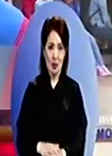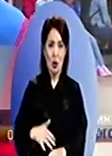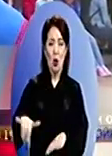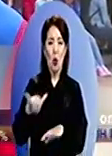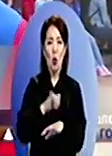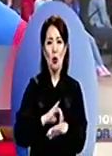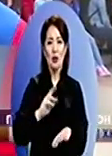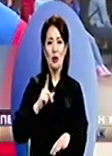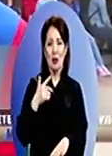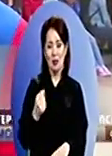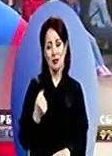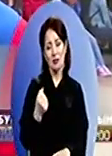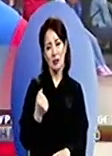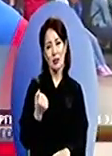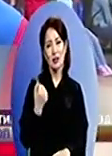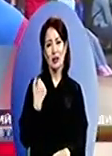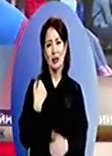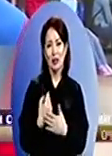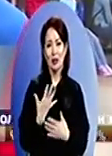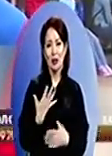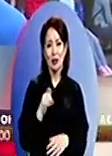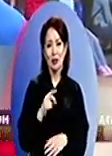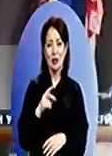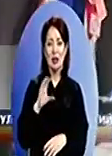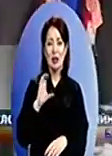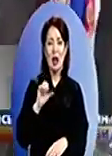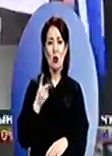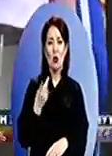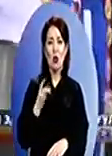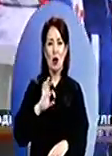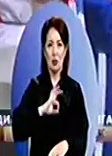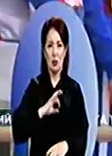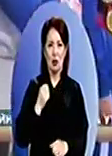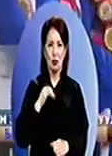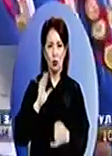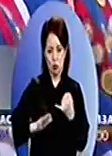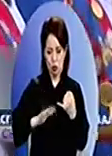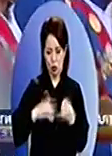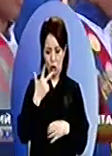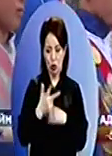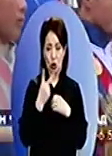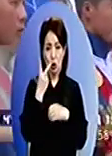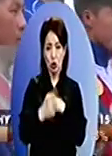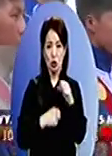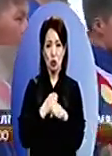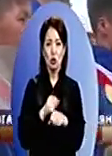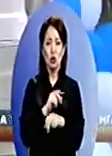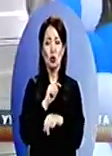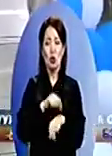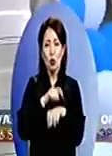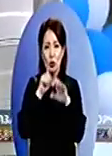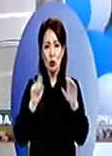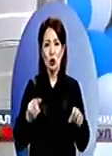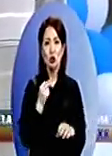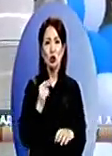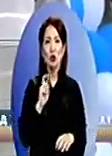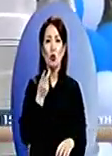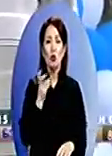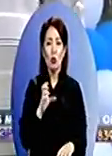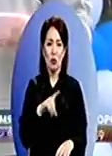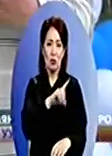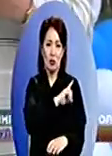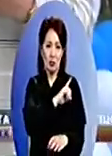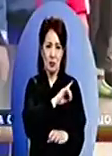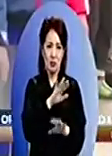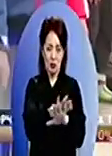шагналт 5 дугаар өндөж байсан. Тэгээ самбын улсын аварга хүрэл авчихсан. Сүүлийн 2 жил чөлөөт бүхэн төрлөөр өндөр амжилт гаргасан хүүхдүүдэд их хурлын